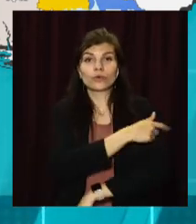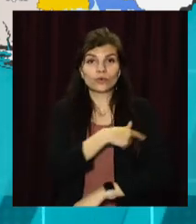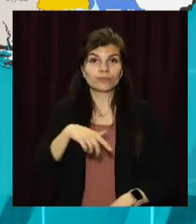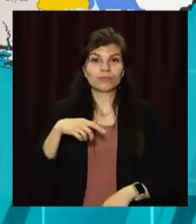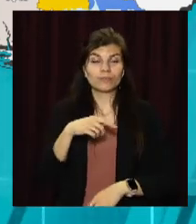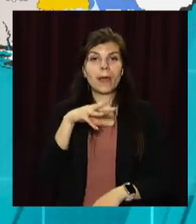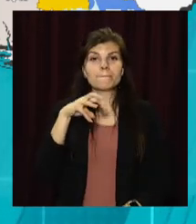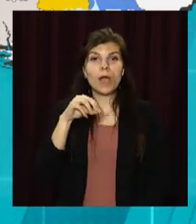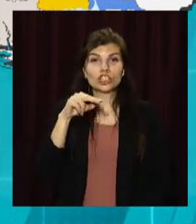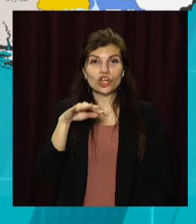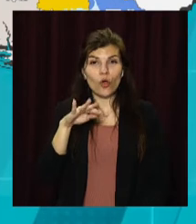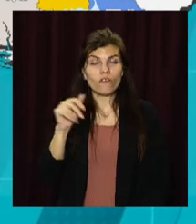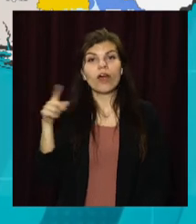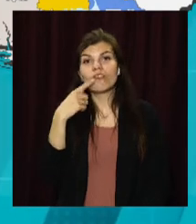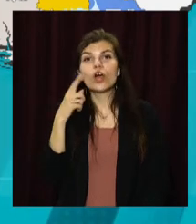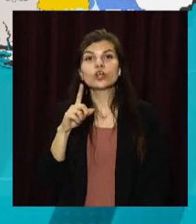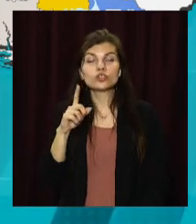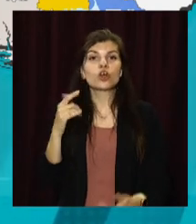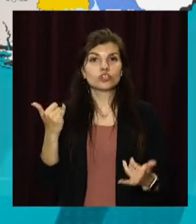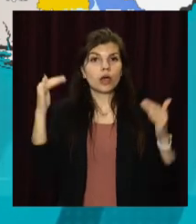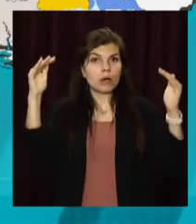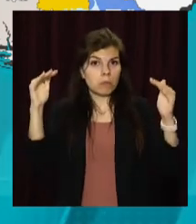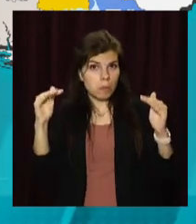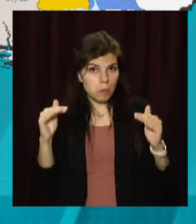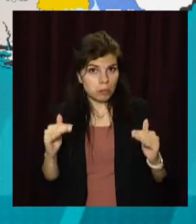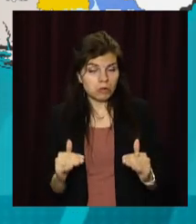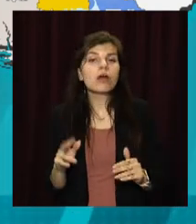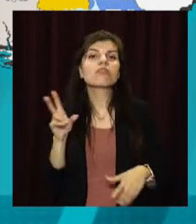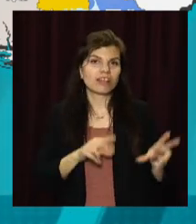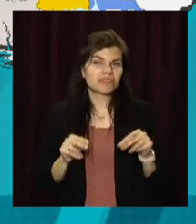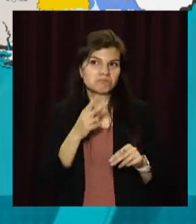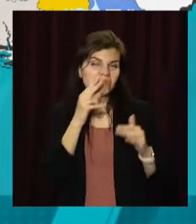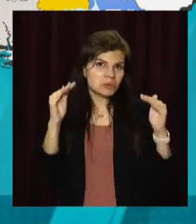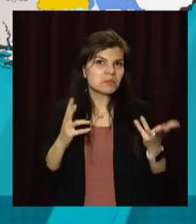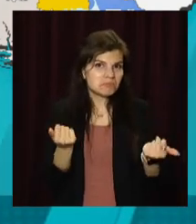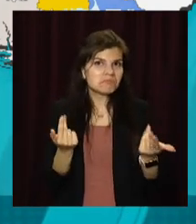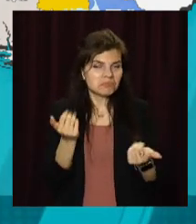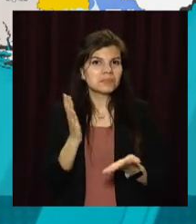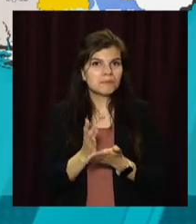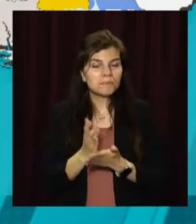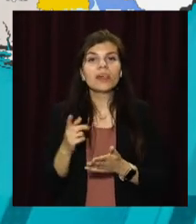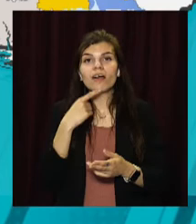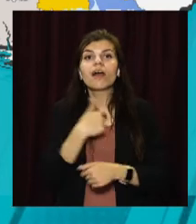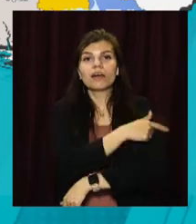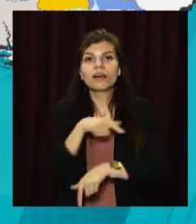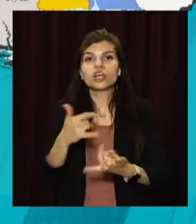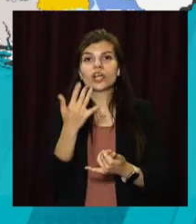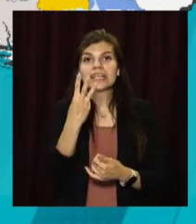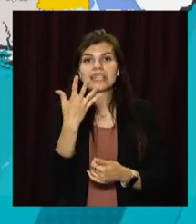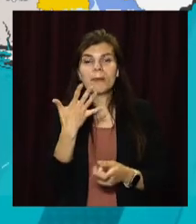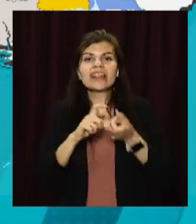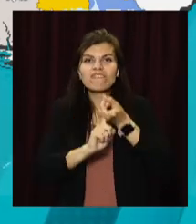імені Мечникова зазначають, що надія на спад захворюваності короною все ж є. Наразі у медзакладі лікується